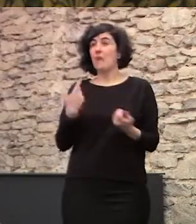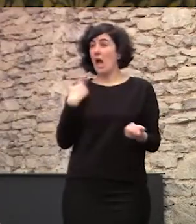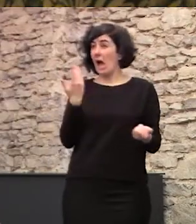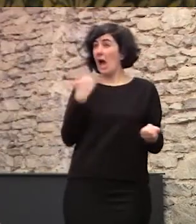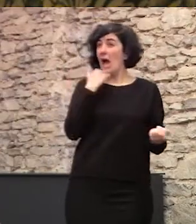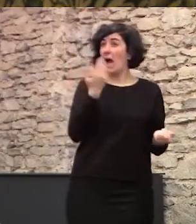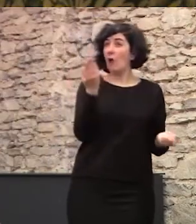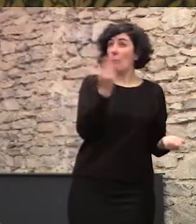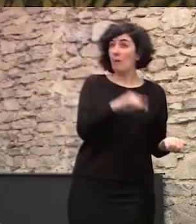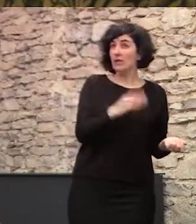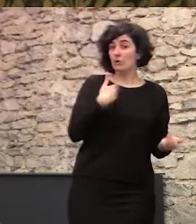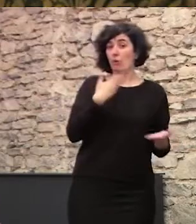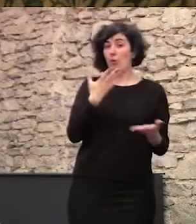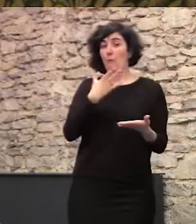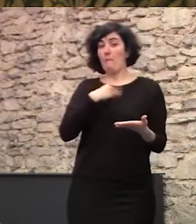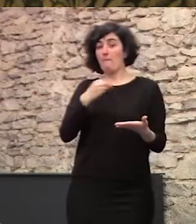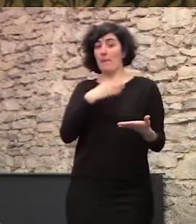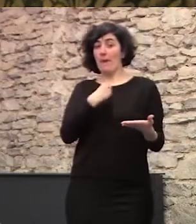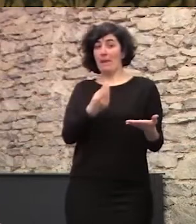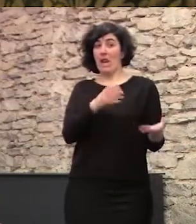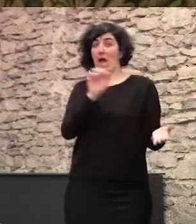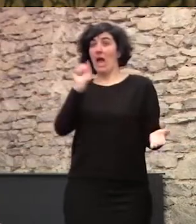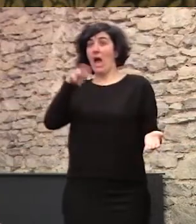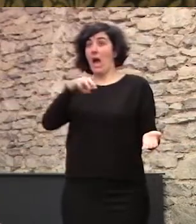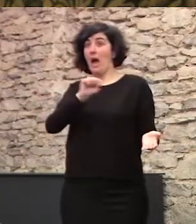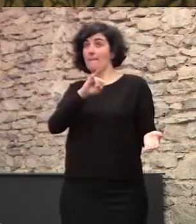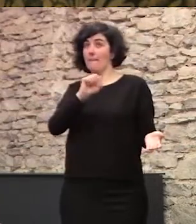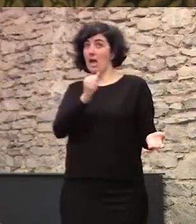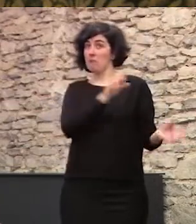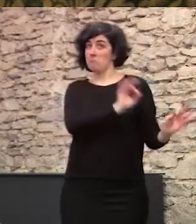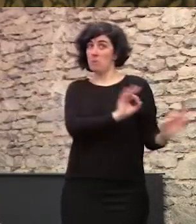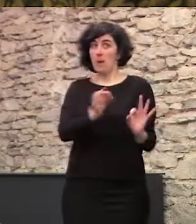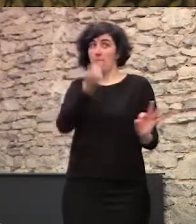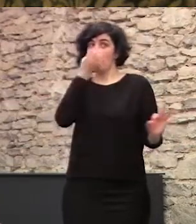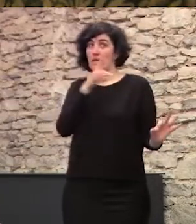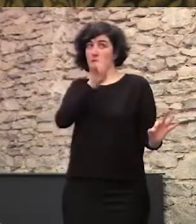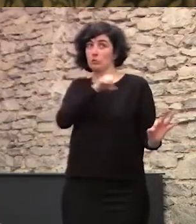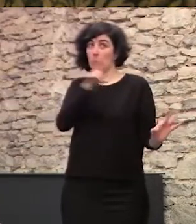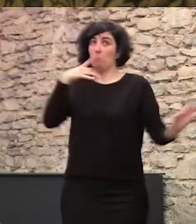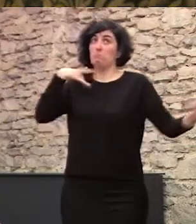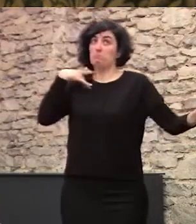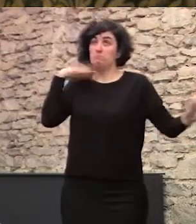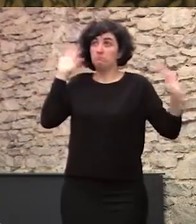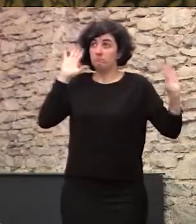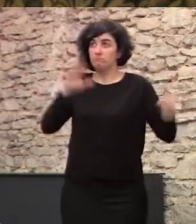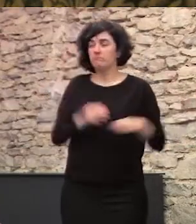gehiago, txuleta Amaia preparatu du, orduan, ez dakit ondo. Bueno,